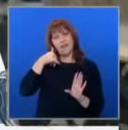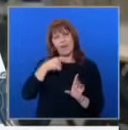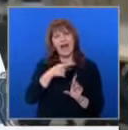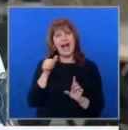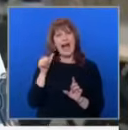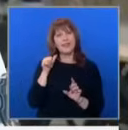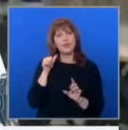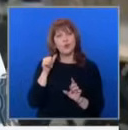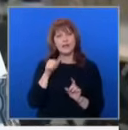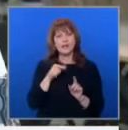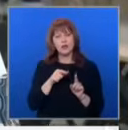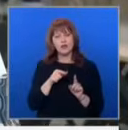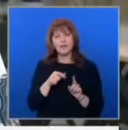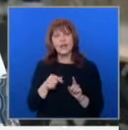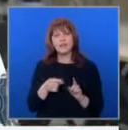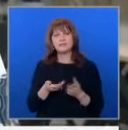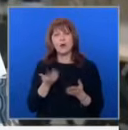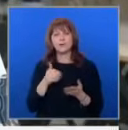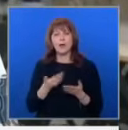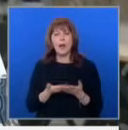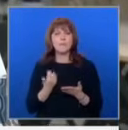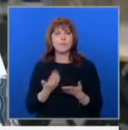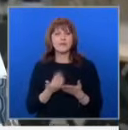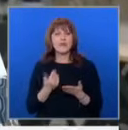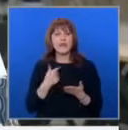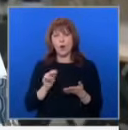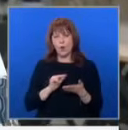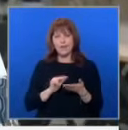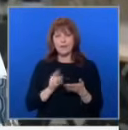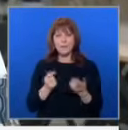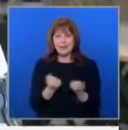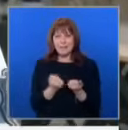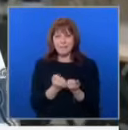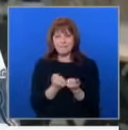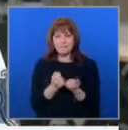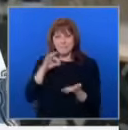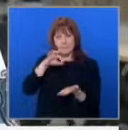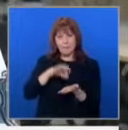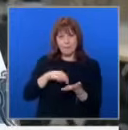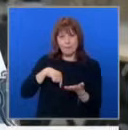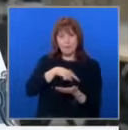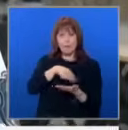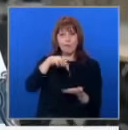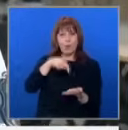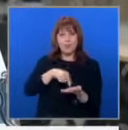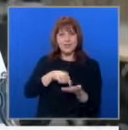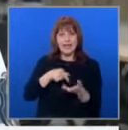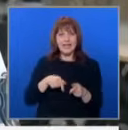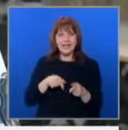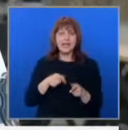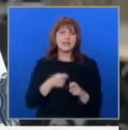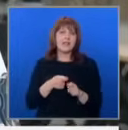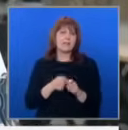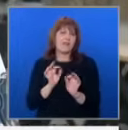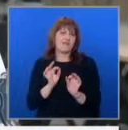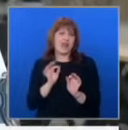известия се получават от потребители, които са с активирано местоположение на устройството и са активирали тази